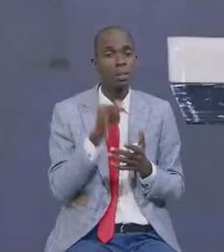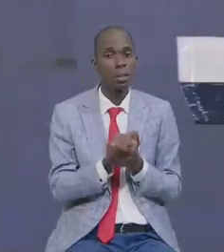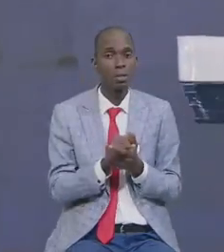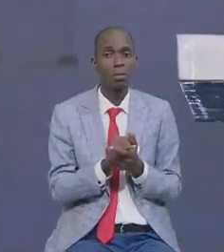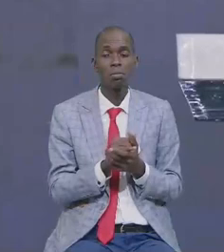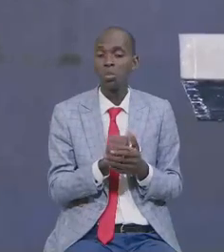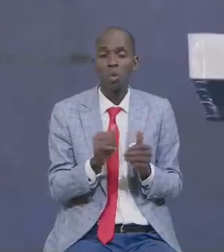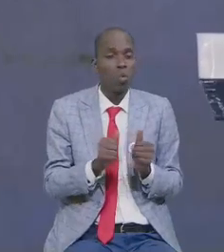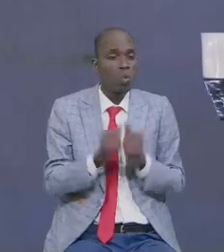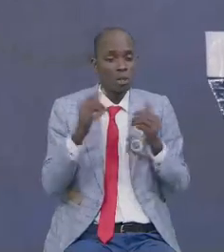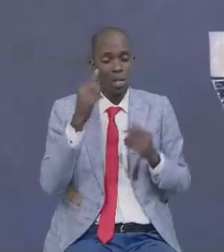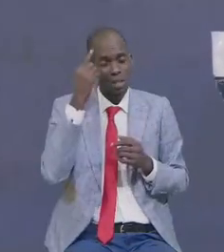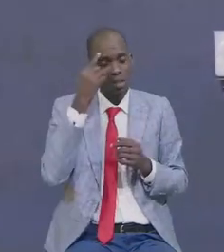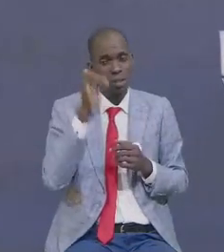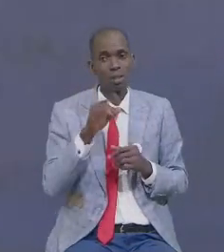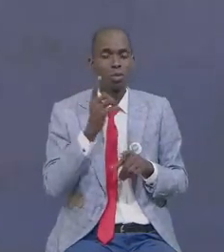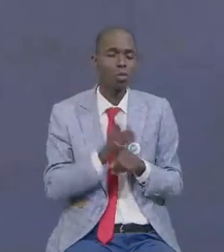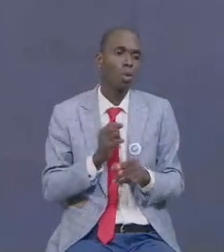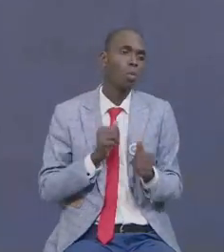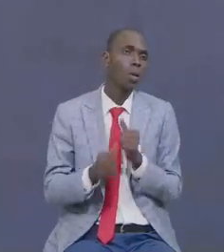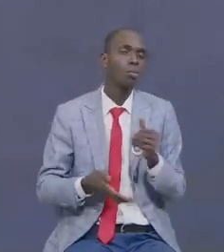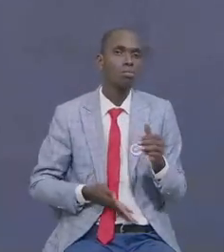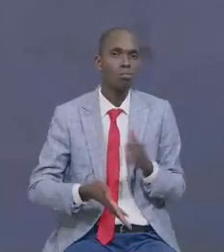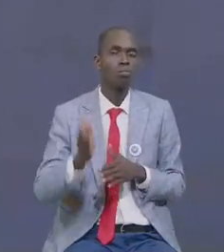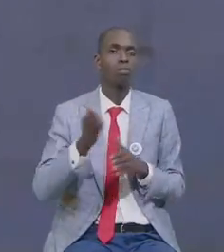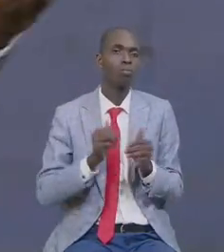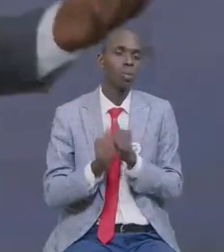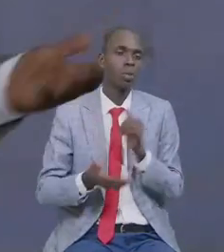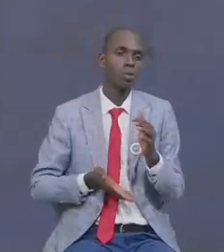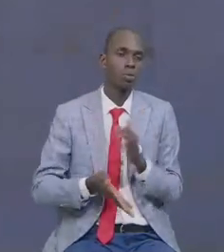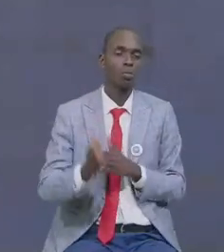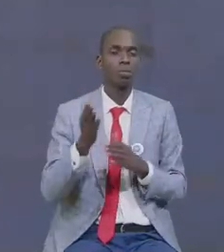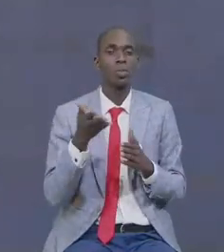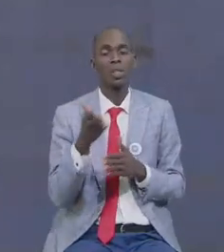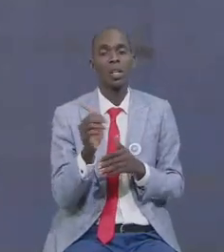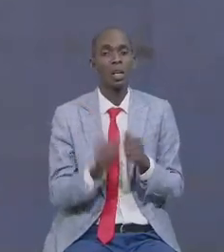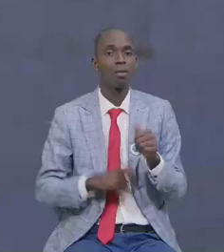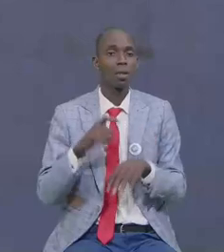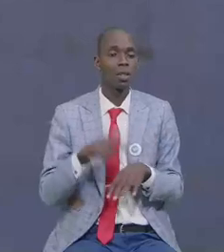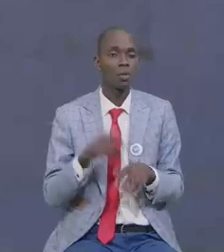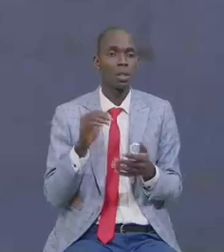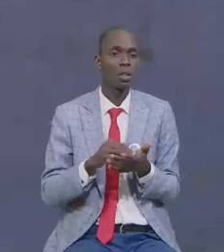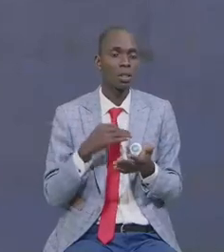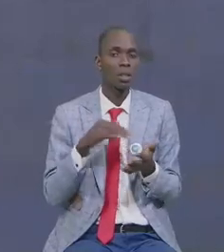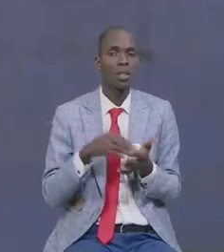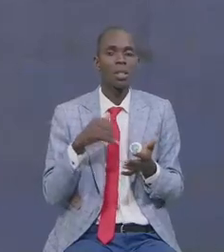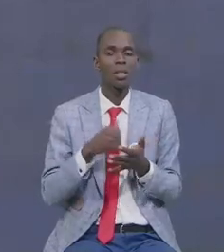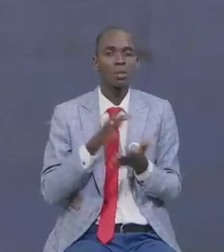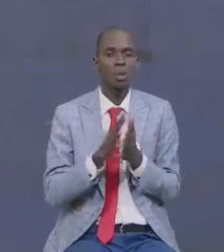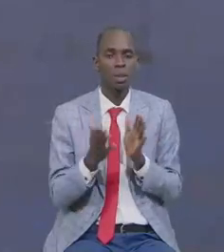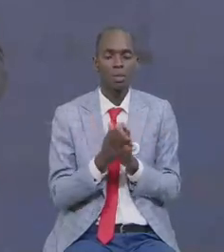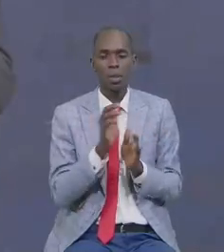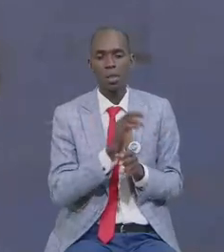Même sans y réfléchir, tu reprends ça, tu passes par là encore. Ça devient un sentier